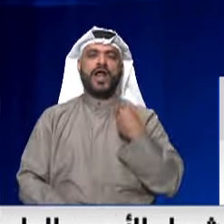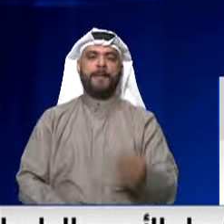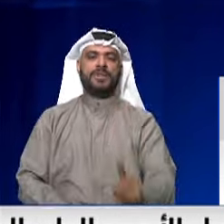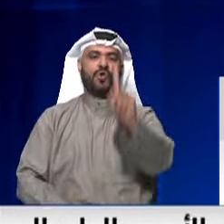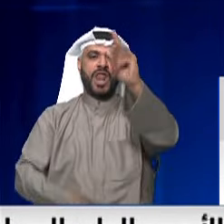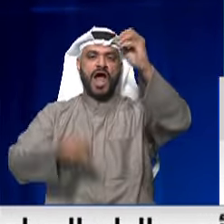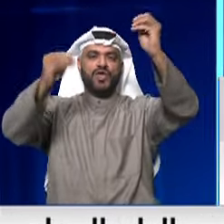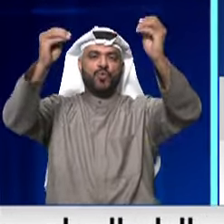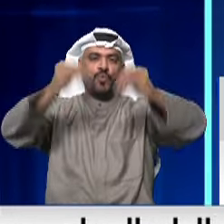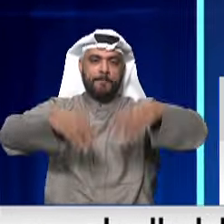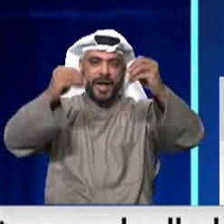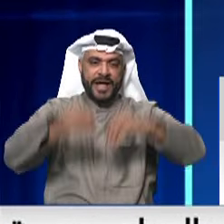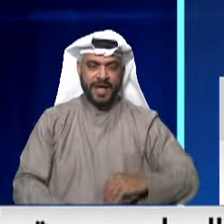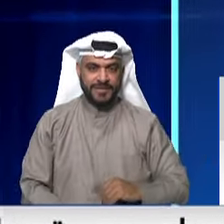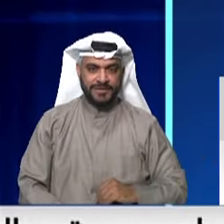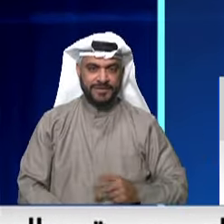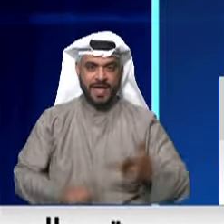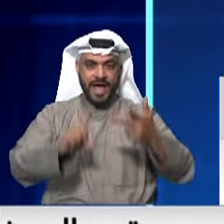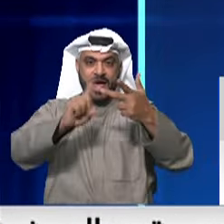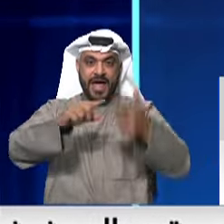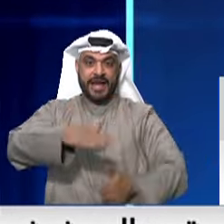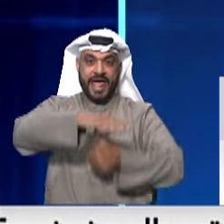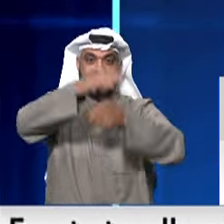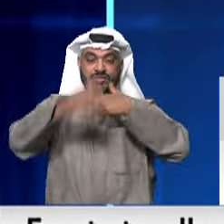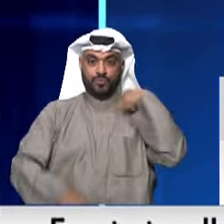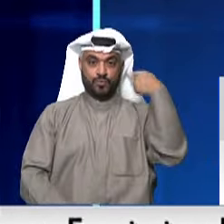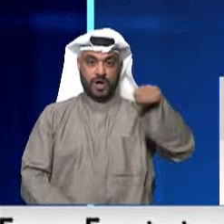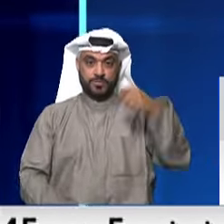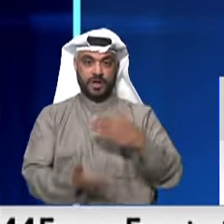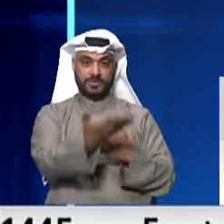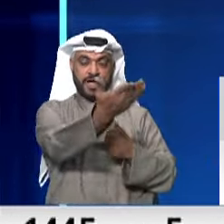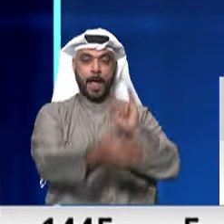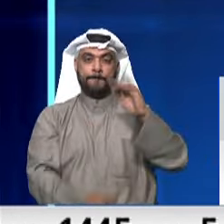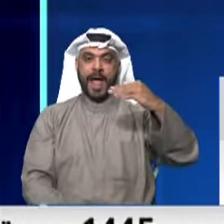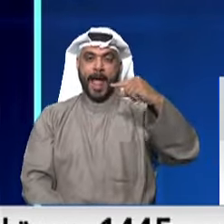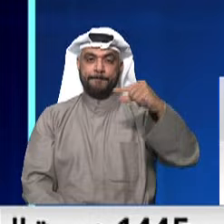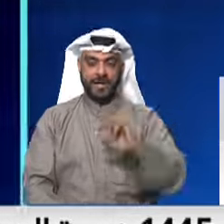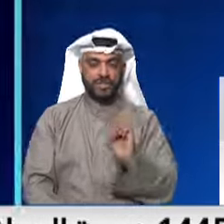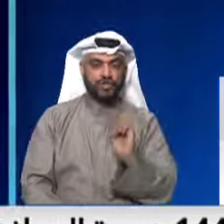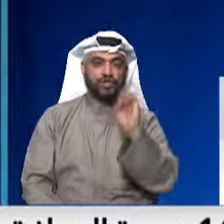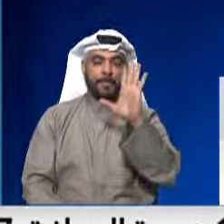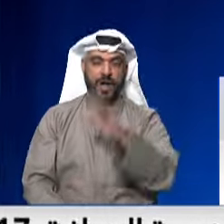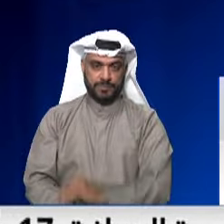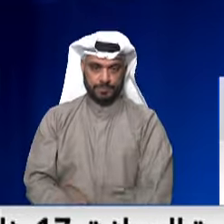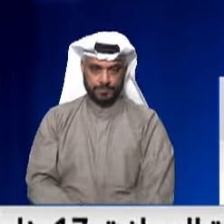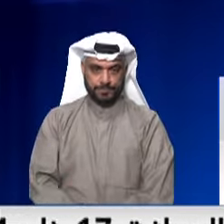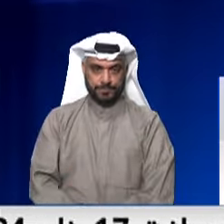وبركاته. رئيس مجلس الوزراء الدكتور محمد صباح السالم الصباح.